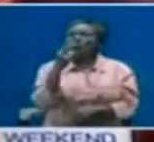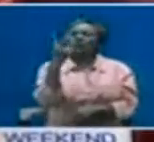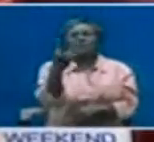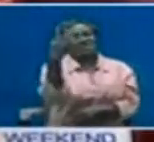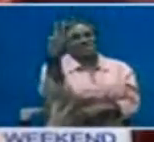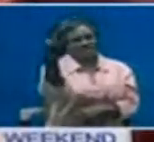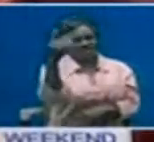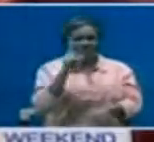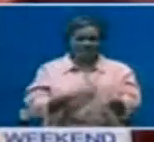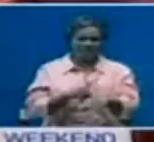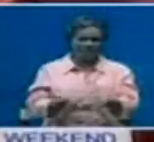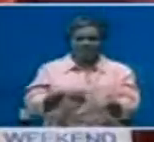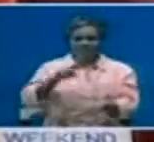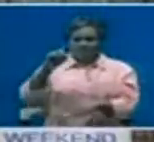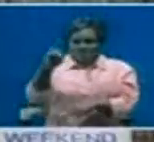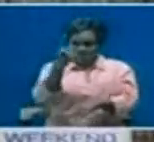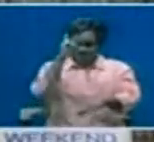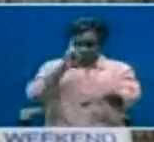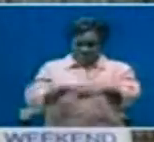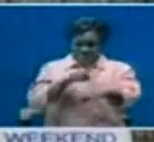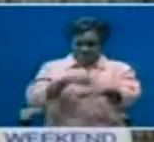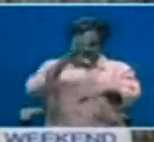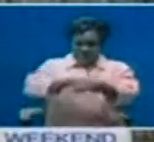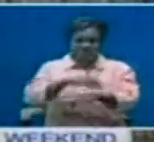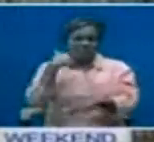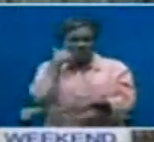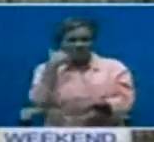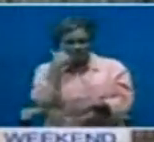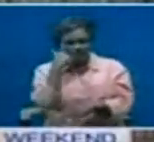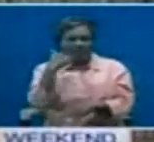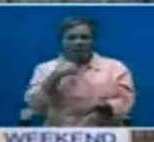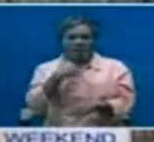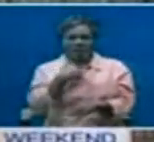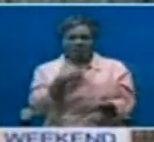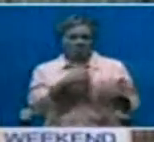three times. Sasa wakati ya kwanza, niko na girlfriend yangu.